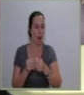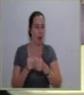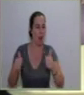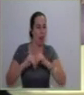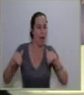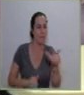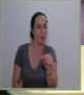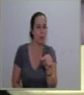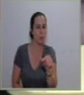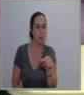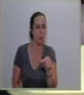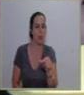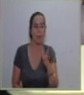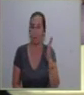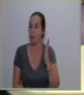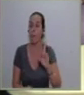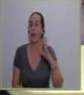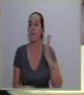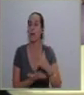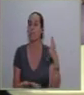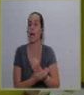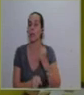מאיזה זוגות יצא לך להפריד בחיים האמיתיים?